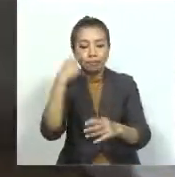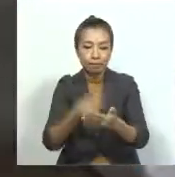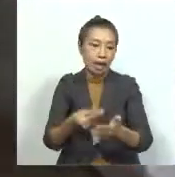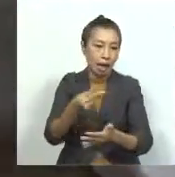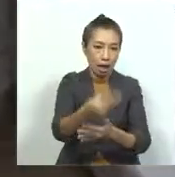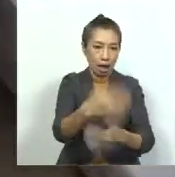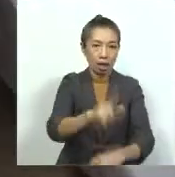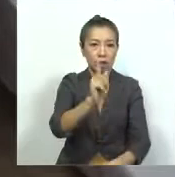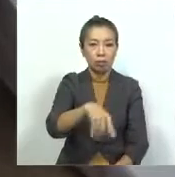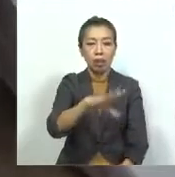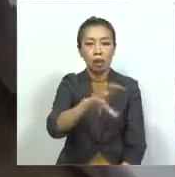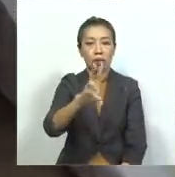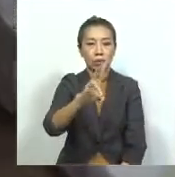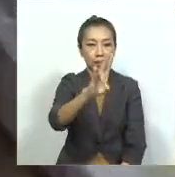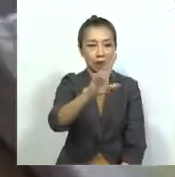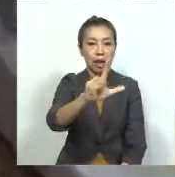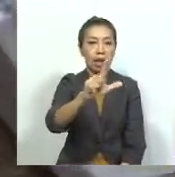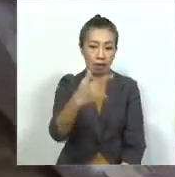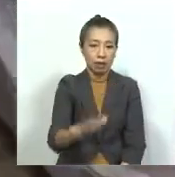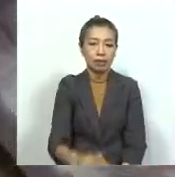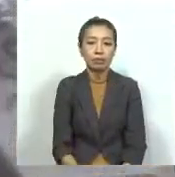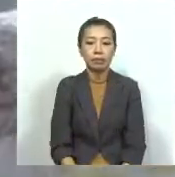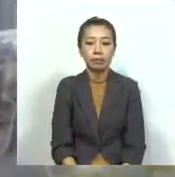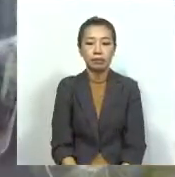ป็นเงิน 1,567 ล้านบาท